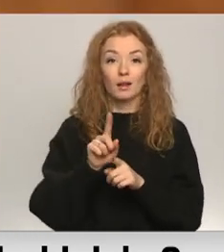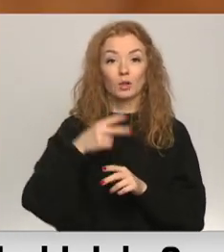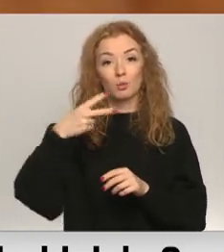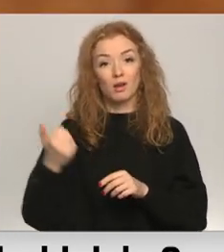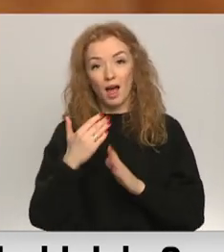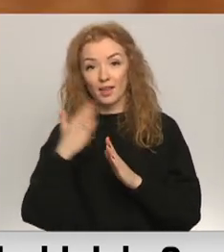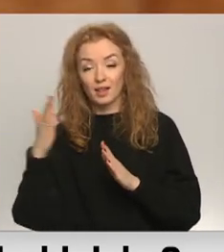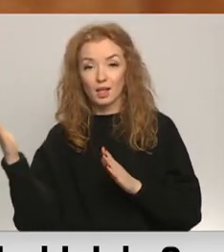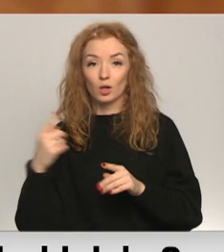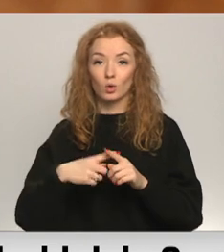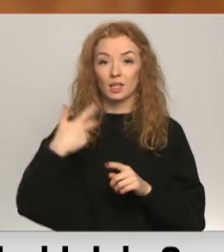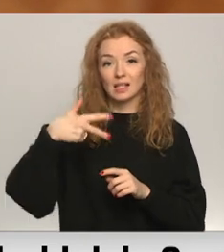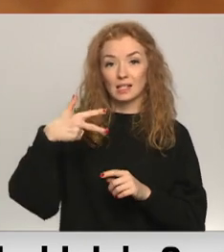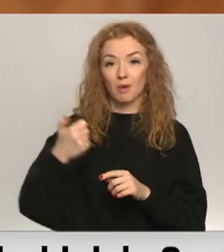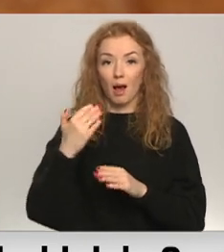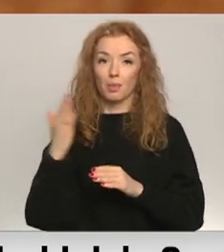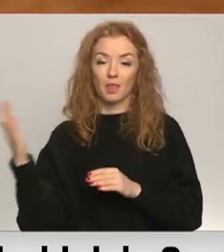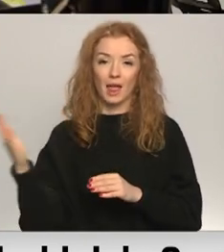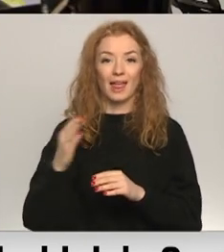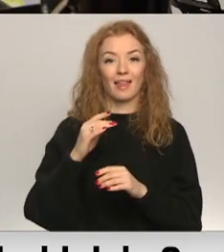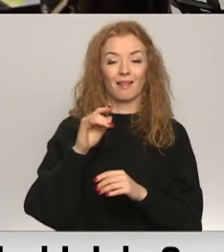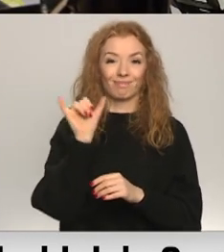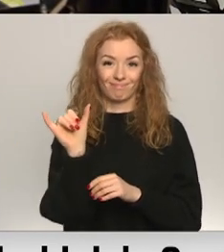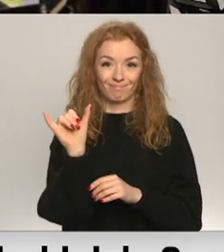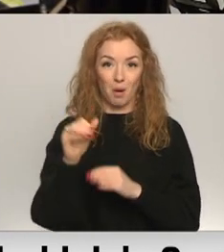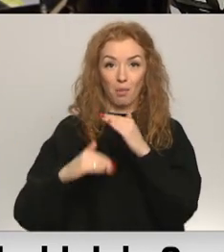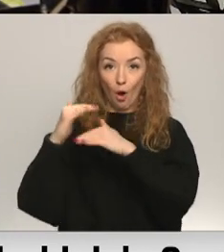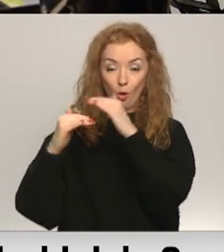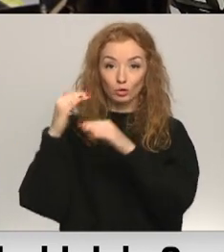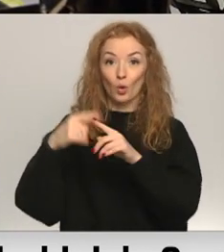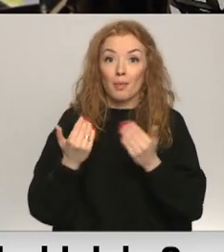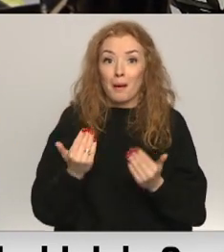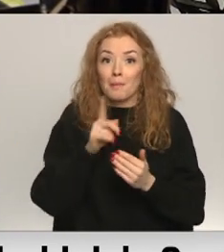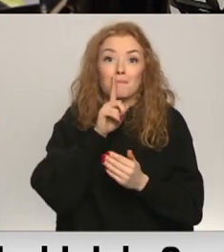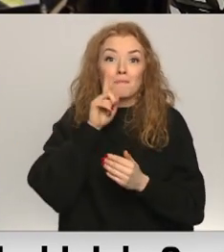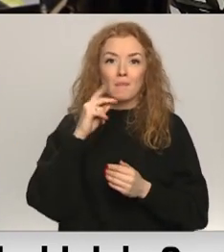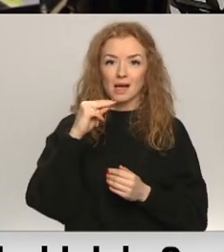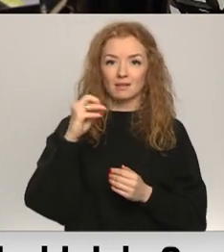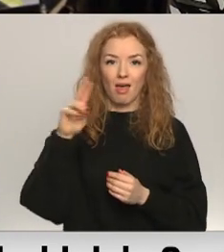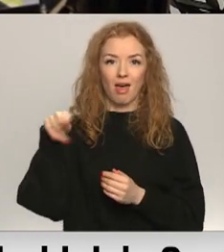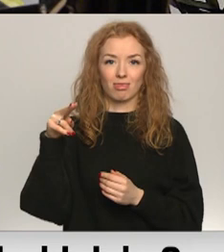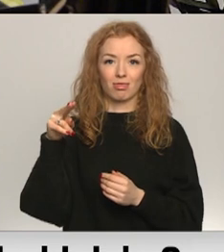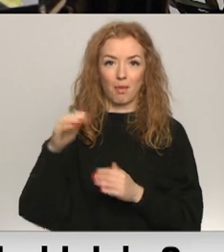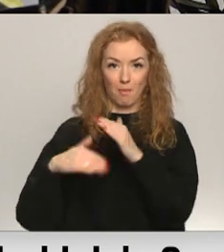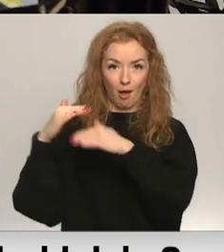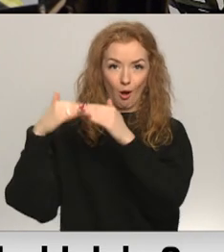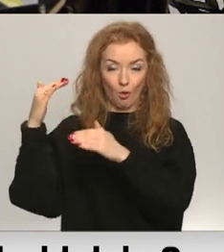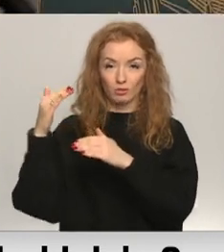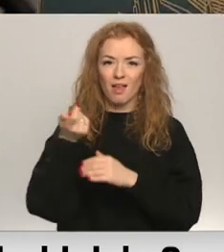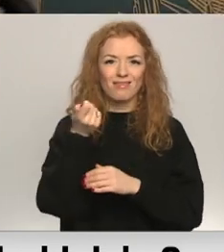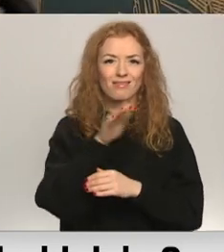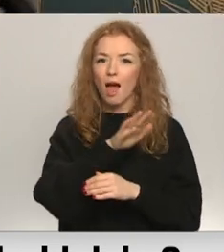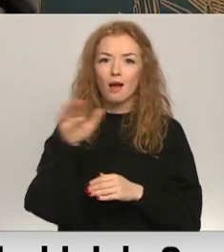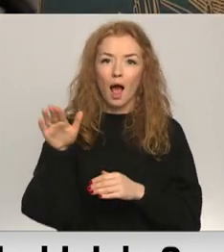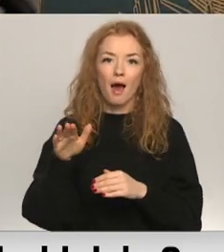un 30-gadnieki Y paudze, jeb mileniāļi, un šobrīd 20 gadus sasniegusī Z paudze. Nekad agrāk darba tirgu nav